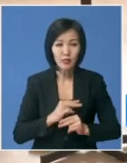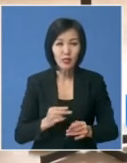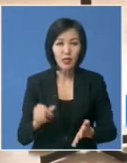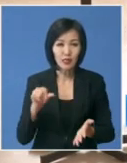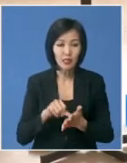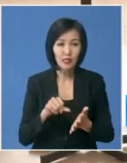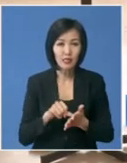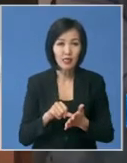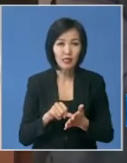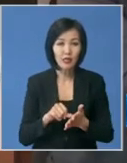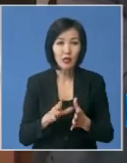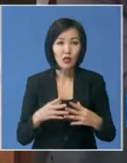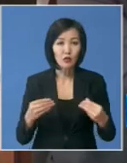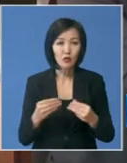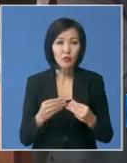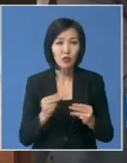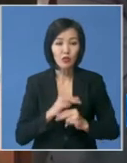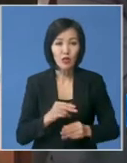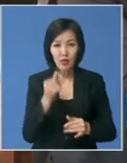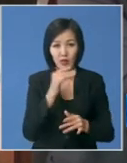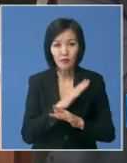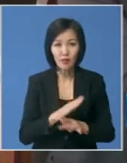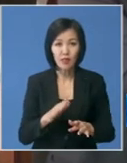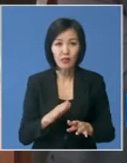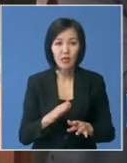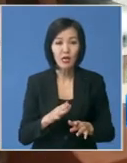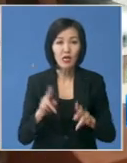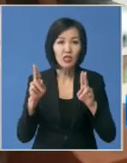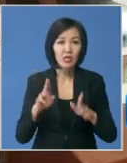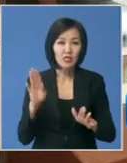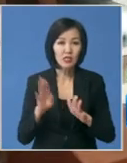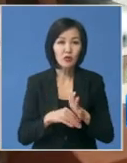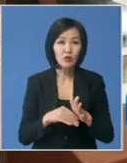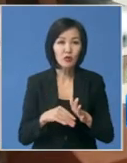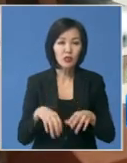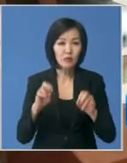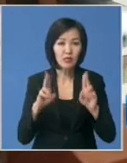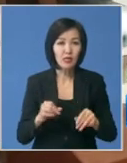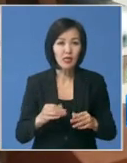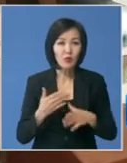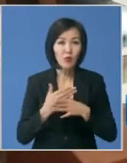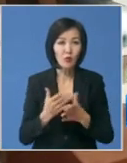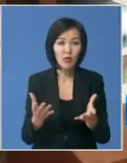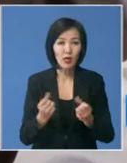керісінше жанұяда жұмысқа қабілетті ешкім болмаса, шартсыз түрде арнайы әлеуметтік көмек ала алады. Тағы бір жаңалығы, осыған дейін төленіп келген